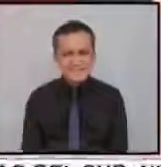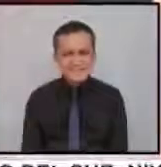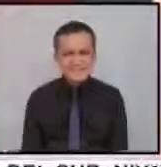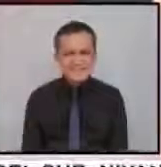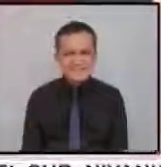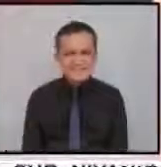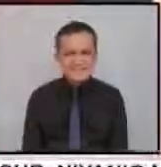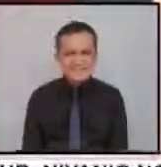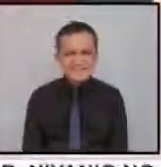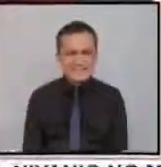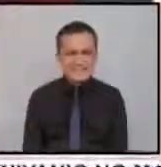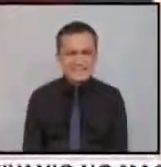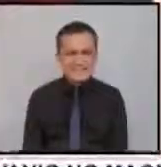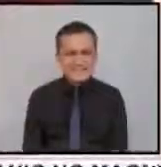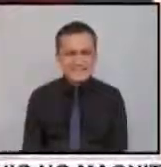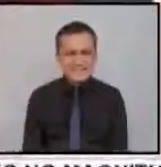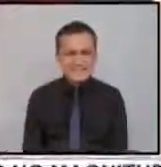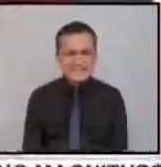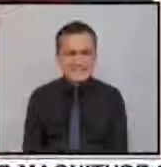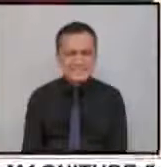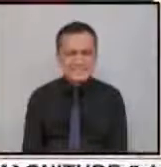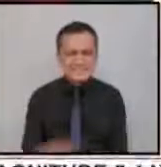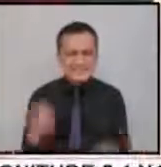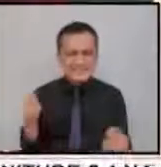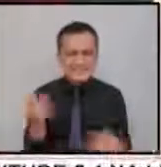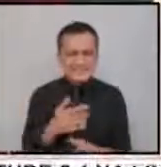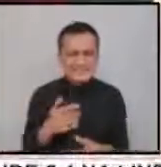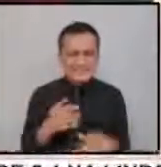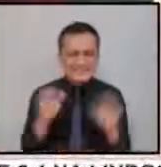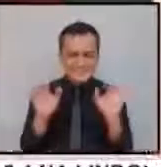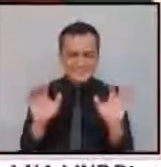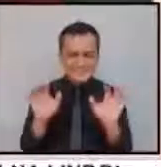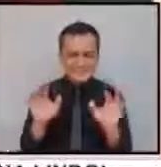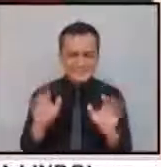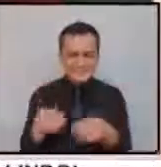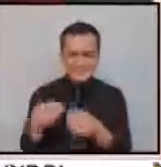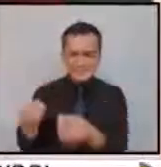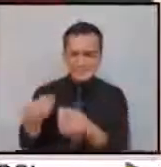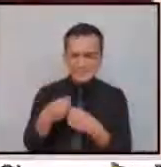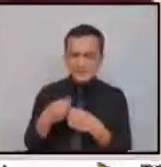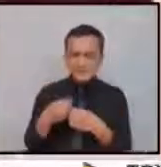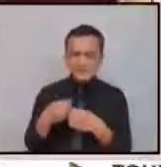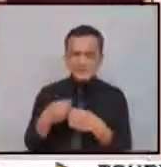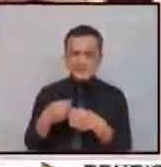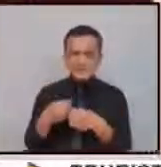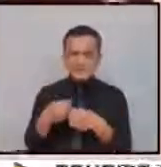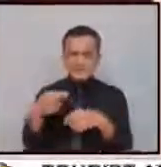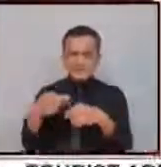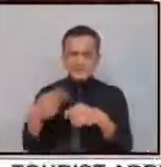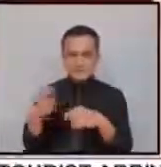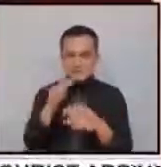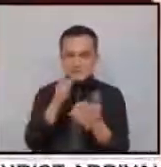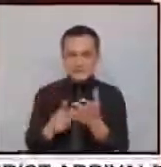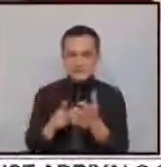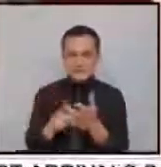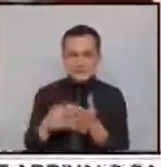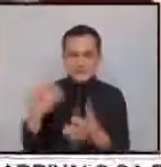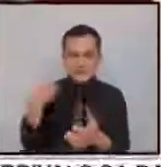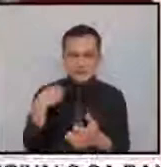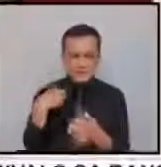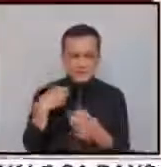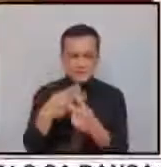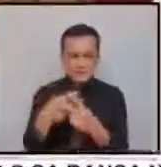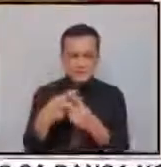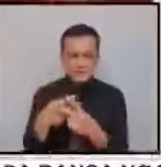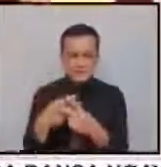Ayan. Nakakatakot yung pang Halloween yung bigla kang saserve ng termination letter ng iyong boss. Hashtag deserve.